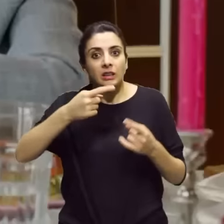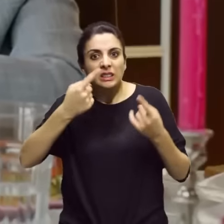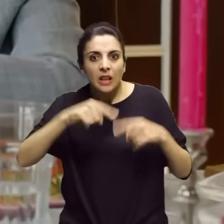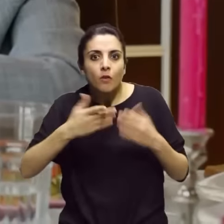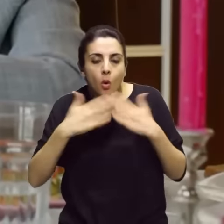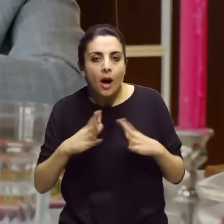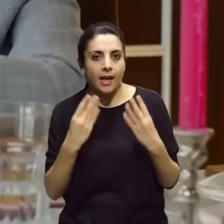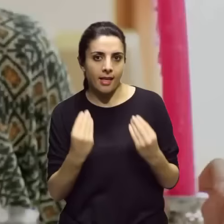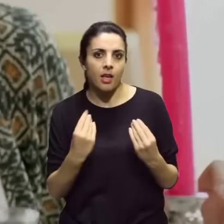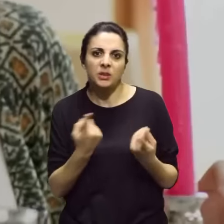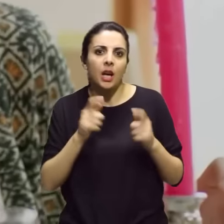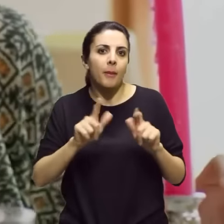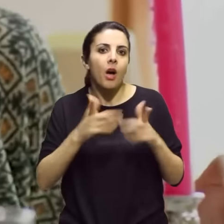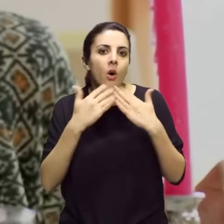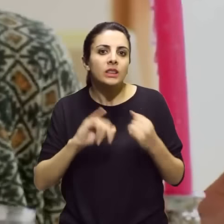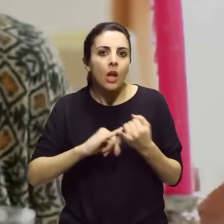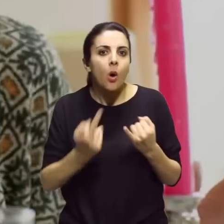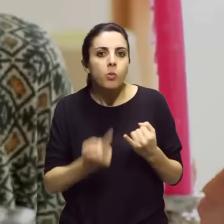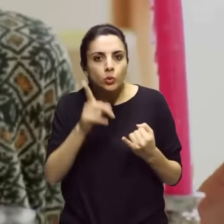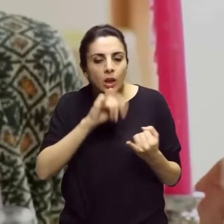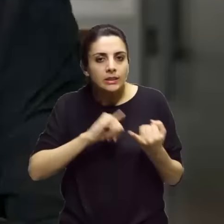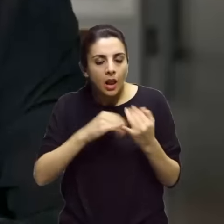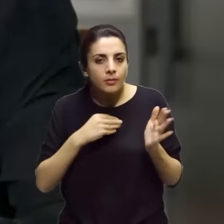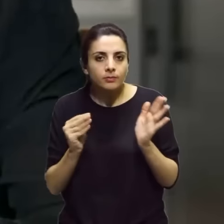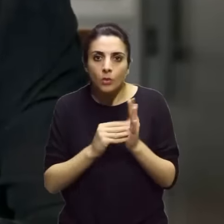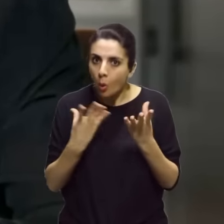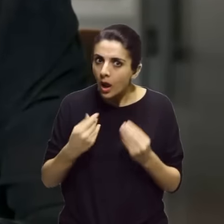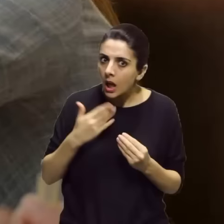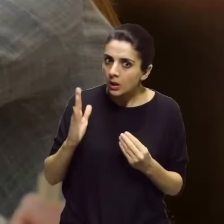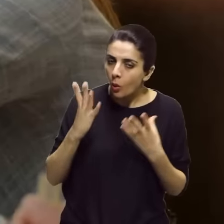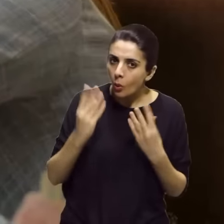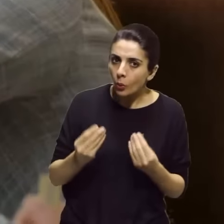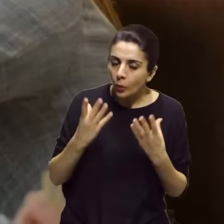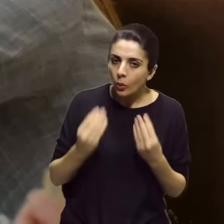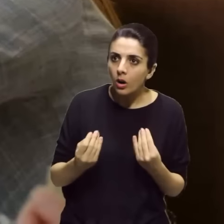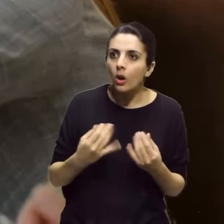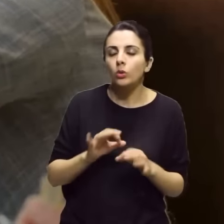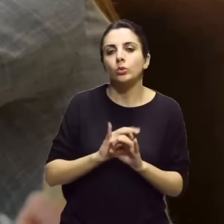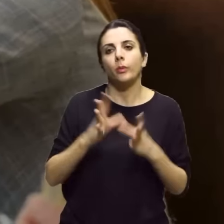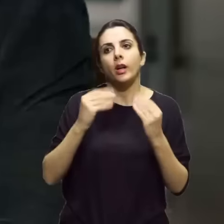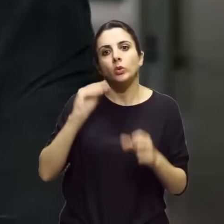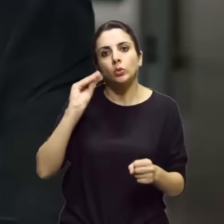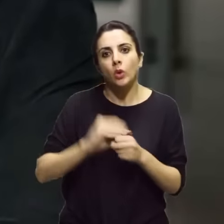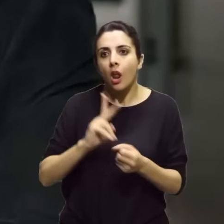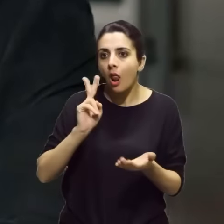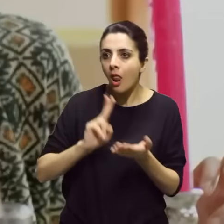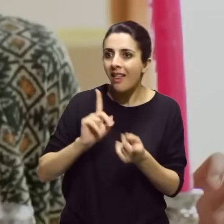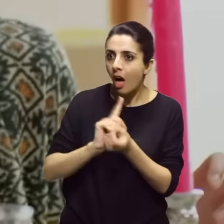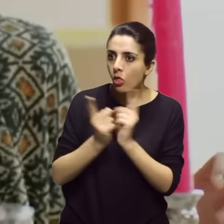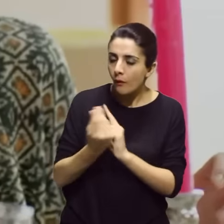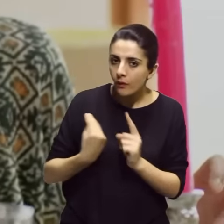yok filan. Hani herhangi bir şey yapmana gerek yok. Salı boş günün. O yüzden salıya koydum. Gideriz. Gideriz tabii. Nihayet ya. Sonunda randevu